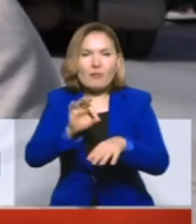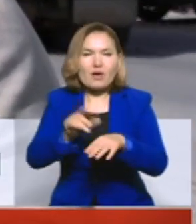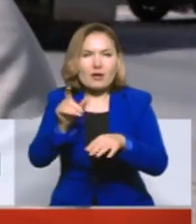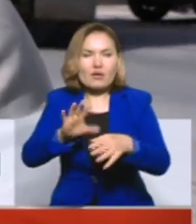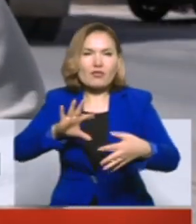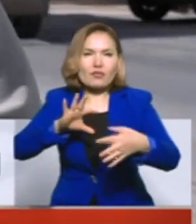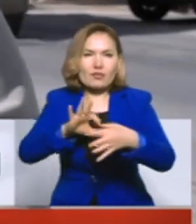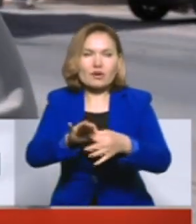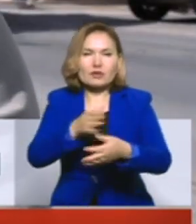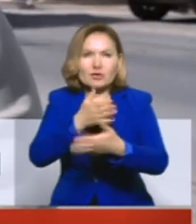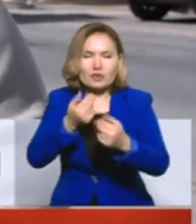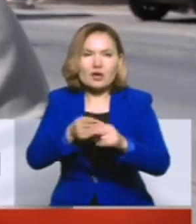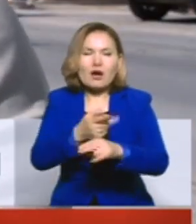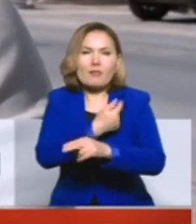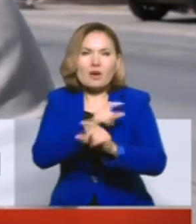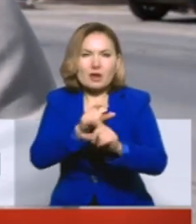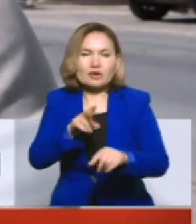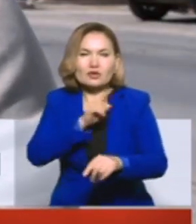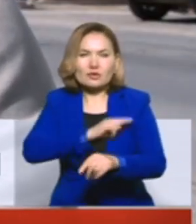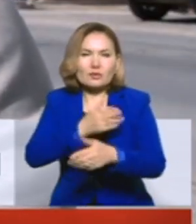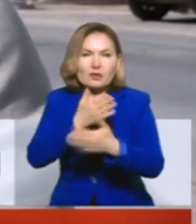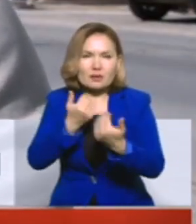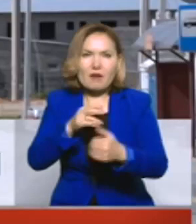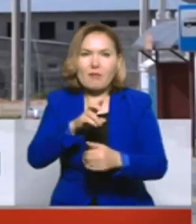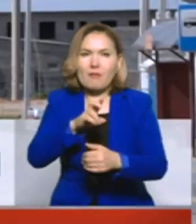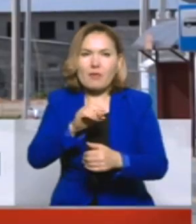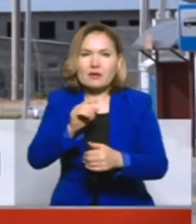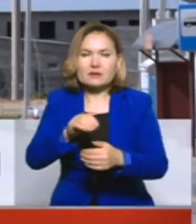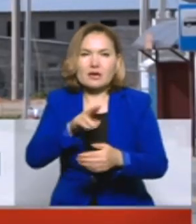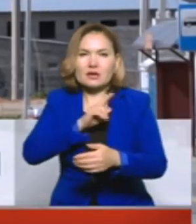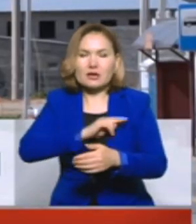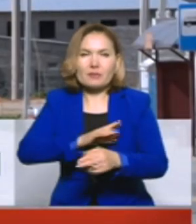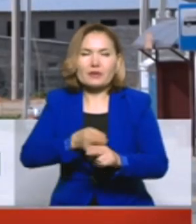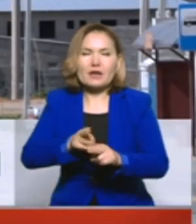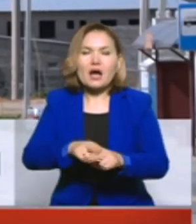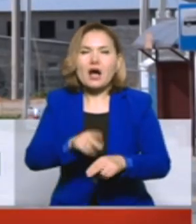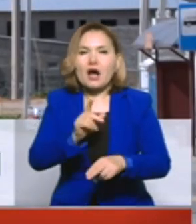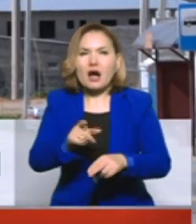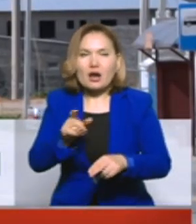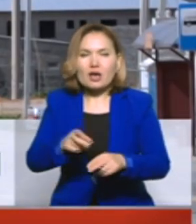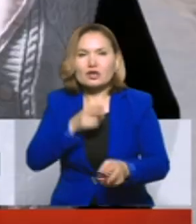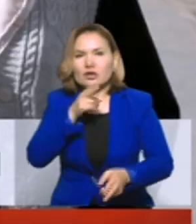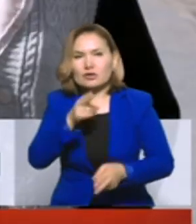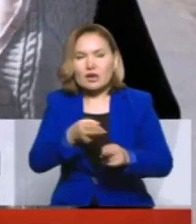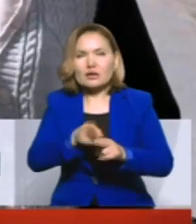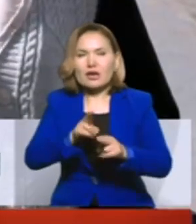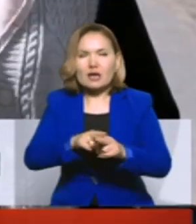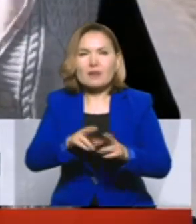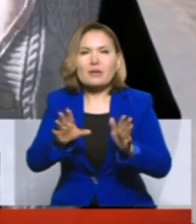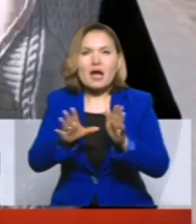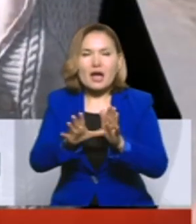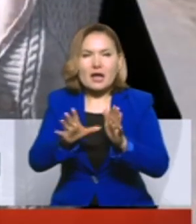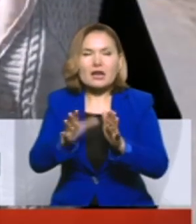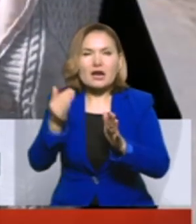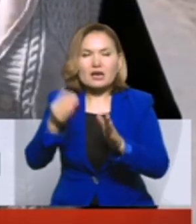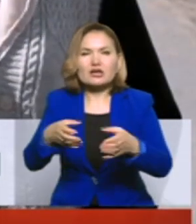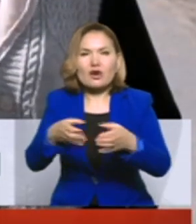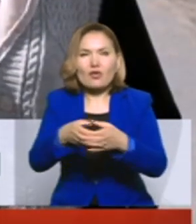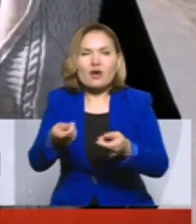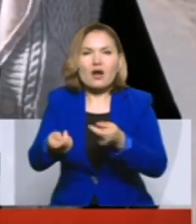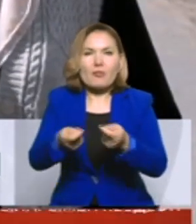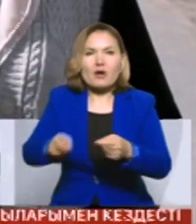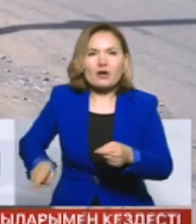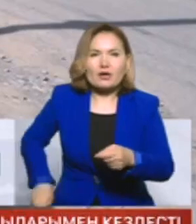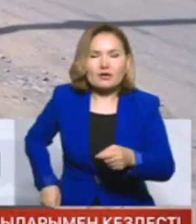істемейді интернетсіз. Мектебі де сабағы да дұрыс болмайды жер. Мұндағы тұрғындардың жайлы өмірін электр тарату мекемесінің жуырда ауысқан басшылығы